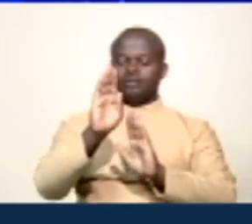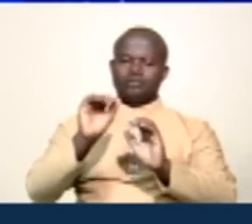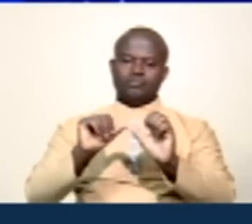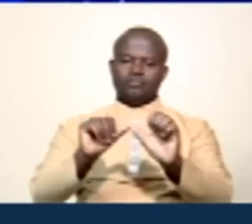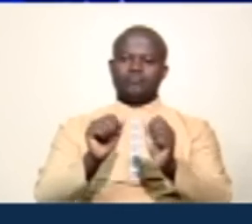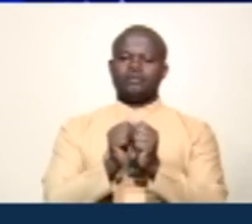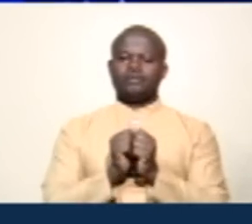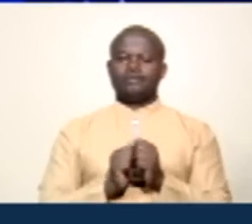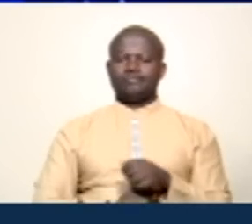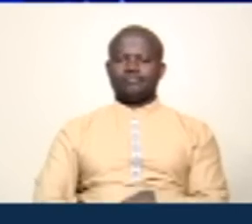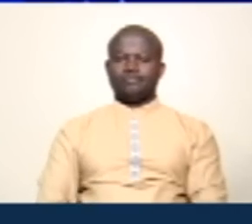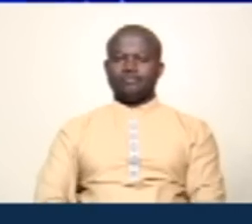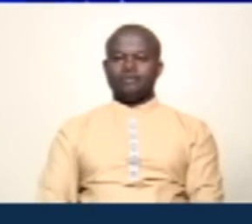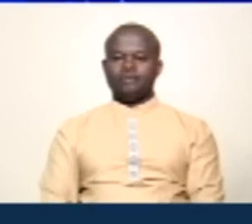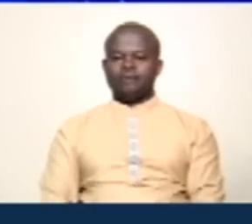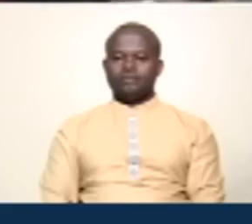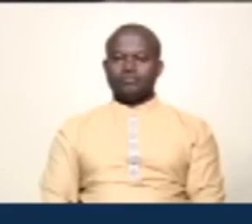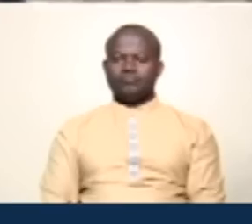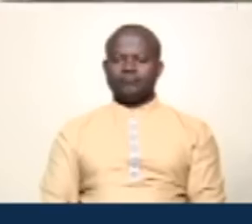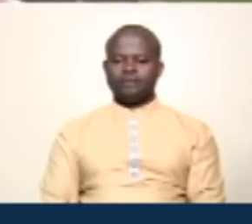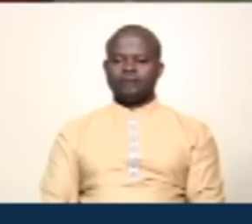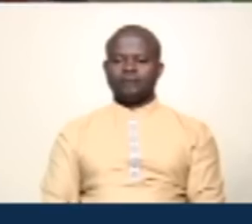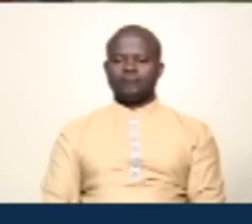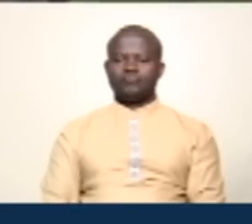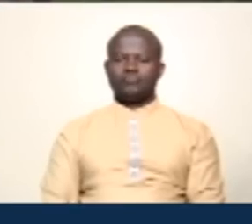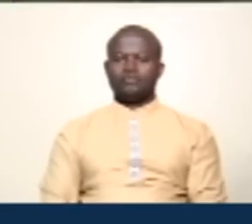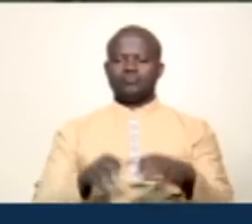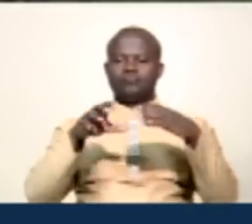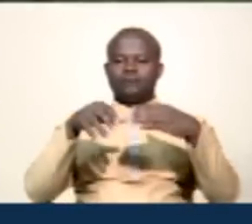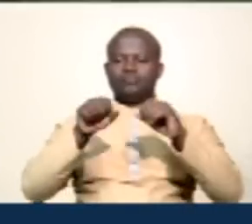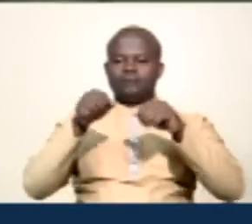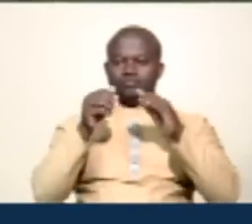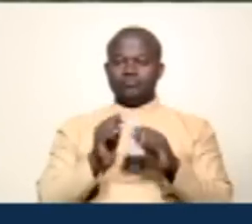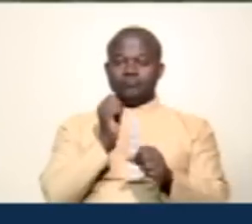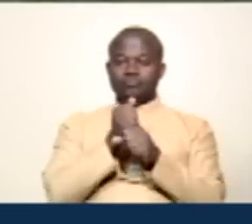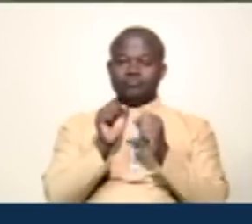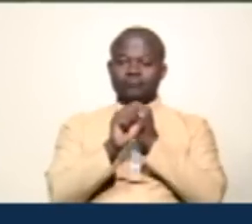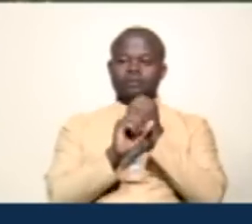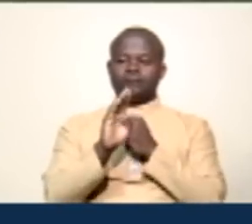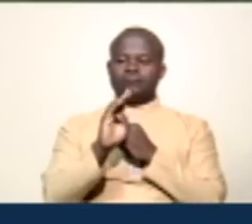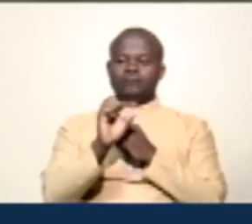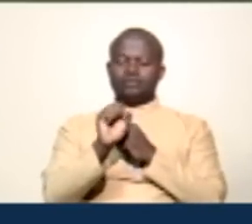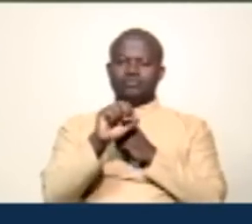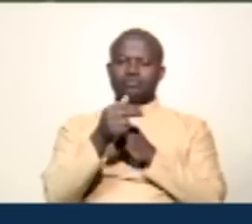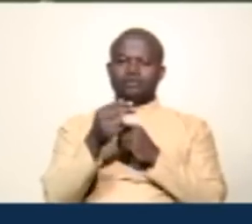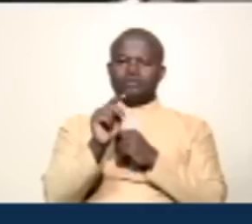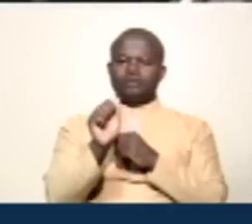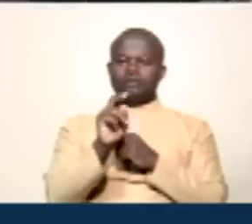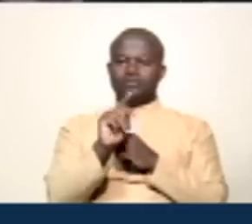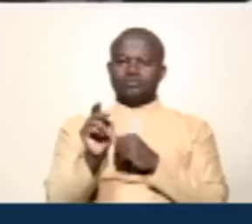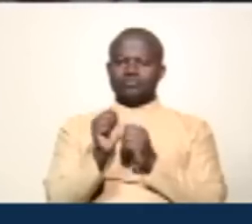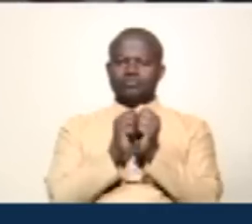rirambye. Faraji Nitegeka arakomeza. Ni itsinda ry'abamotari bakorera mu mirenge ya Bugeshi, Kanzenze na